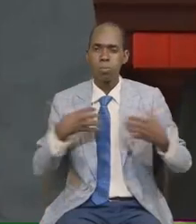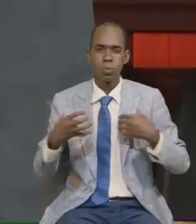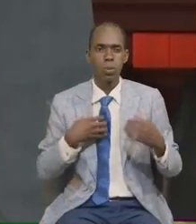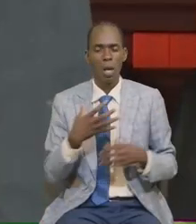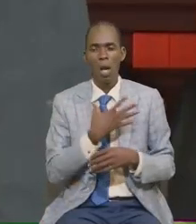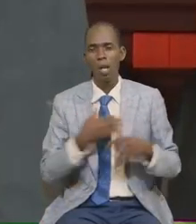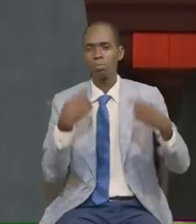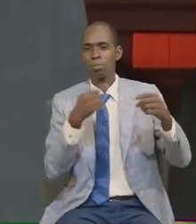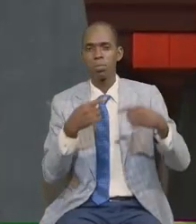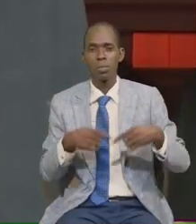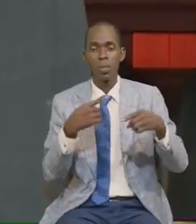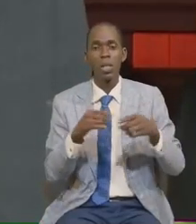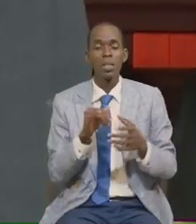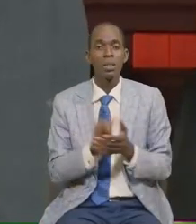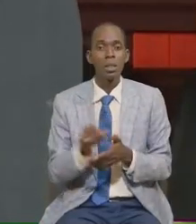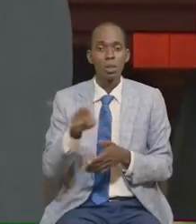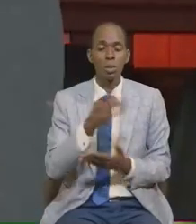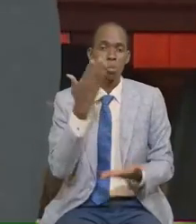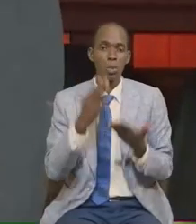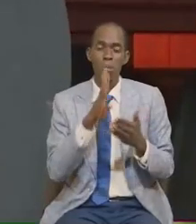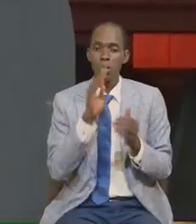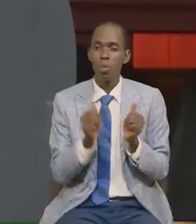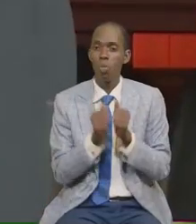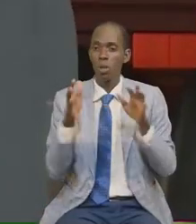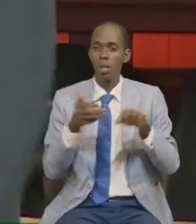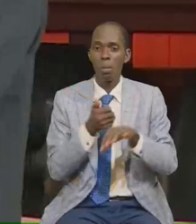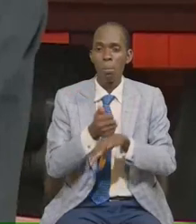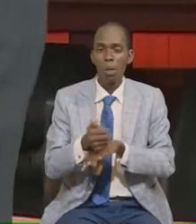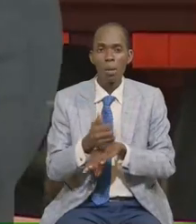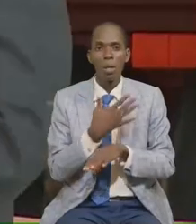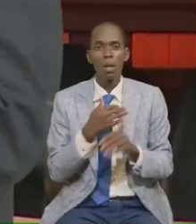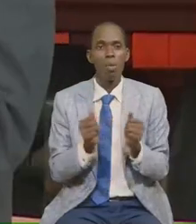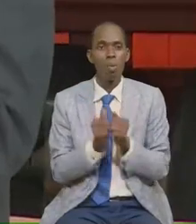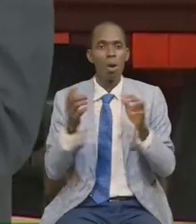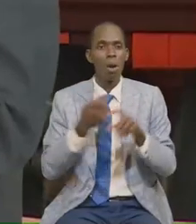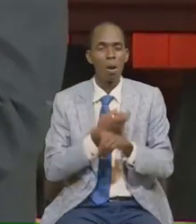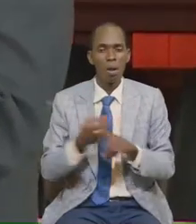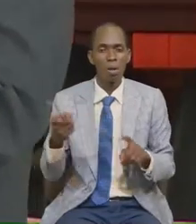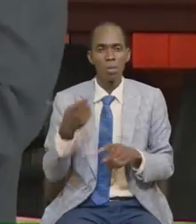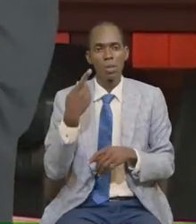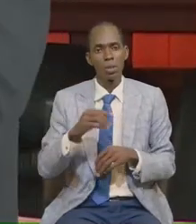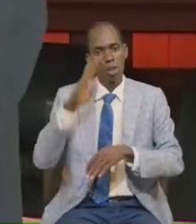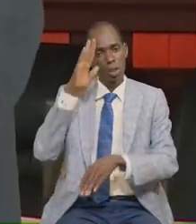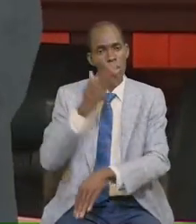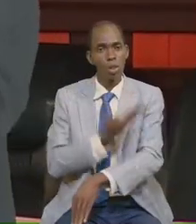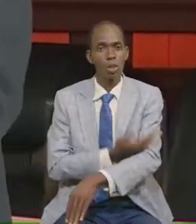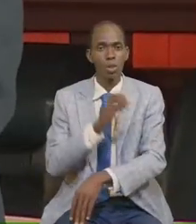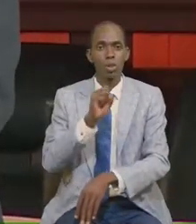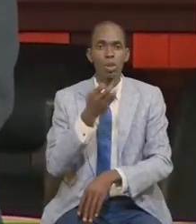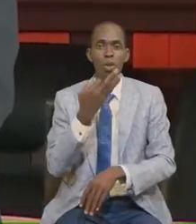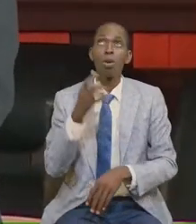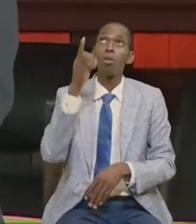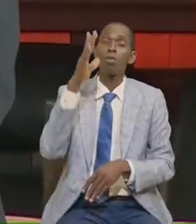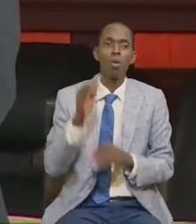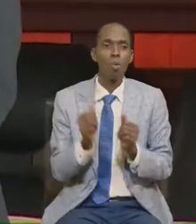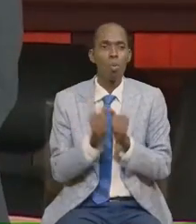vous soyez reprochable et pure des enfants de Dieu irrépréhensible au milieu d'une génération